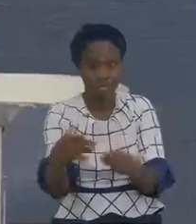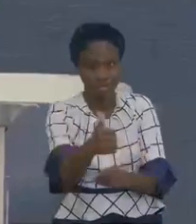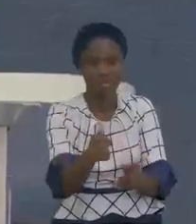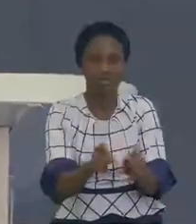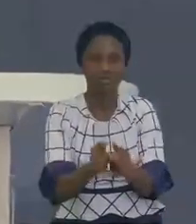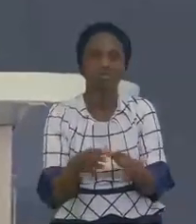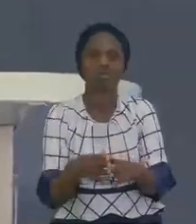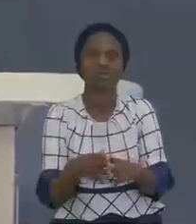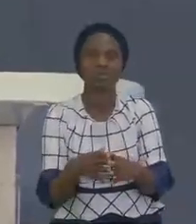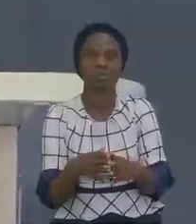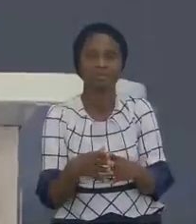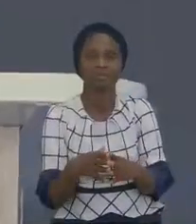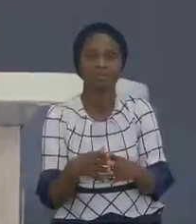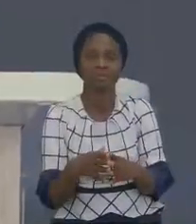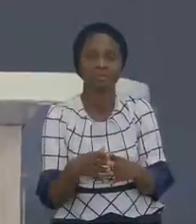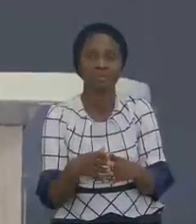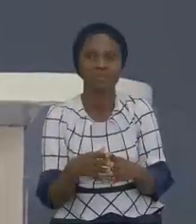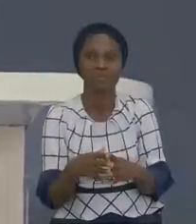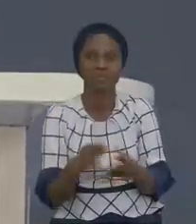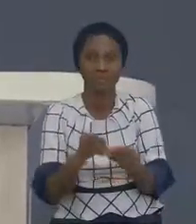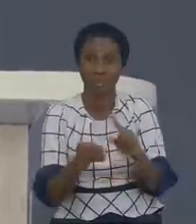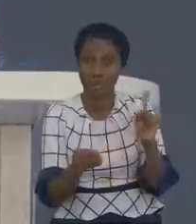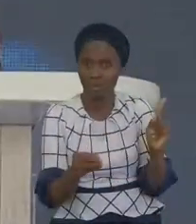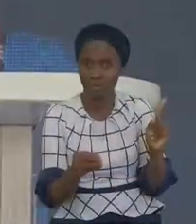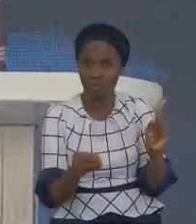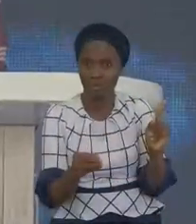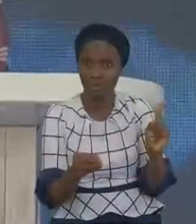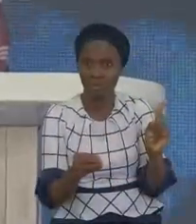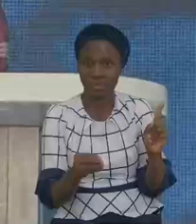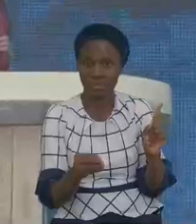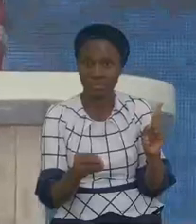Premièrement, ils ont la délivrance sans la